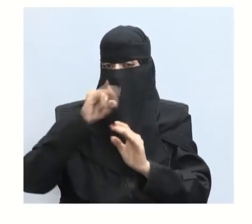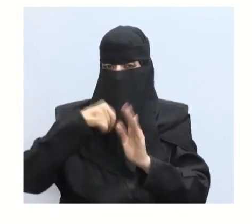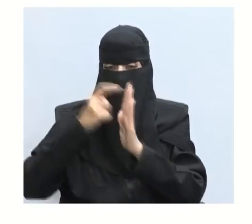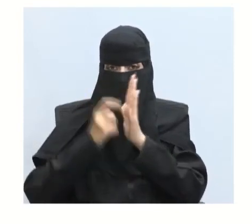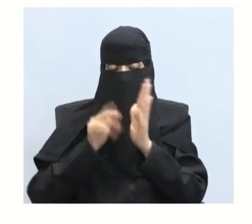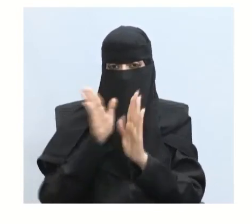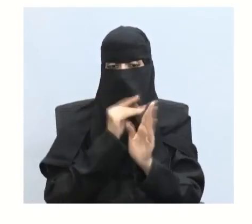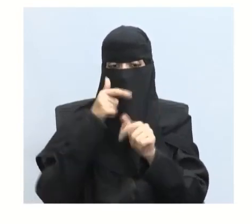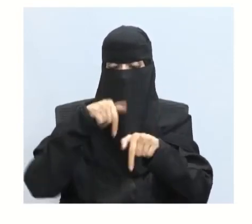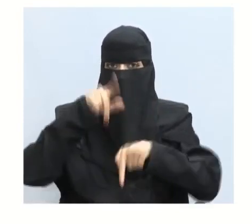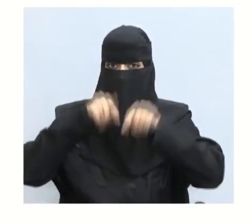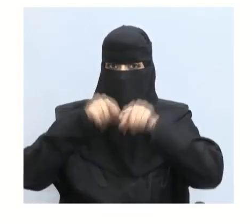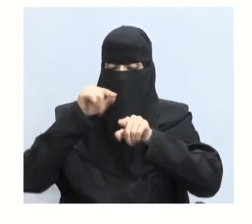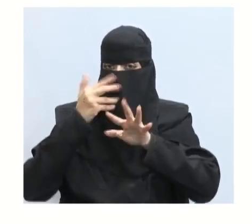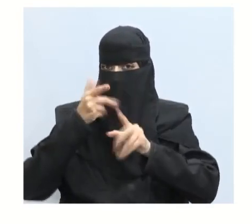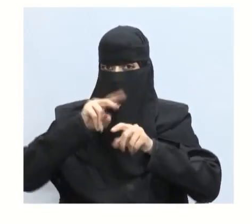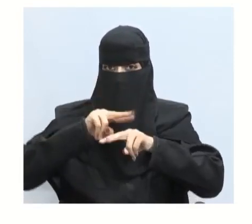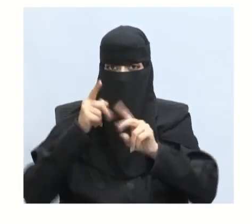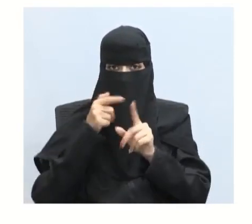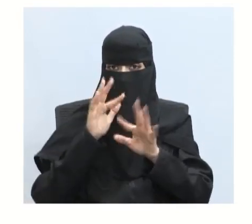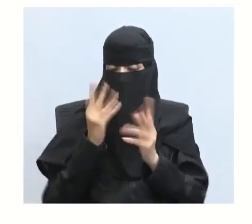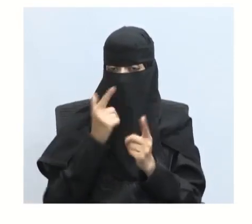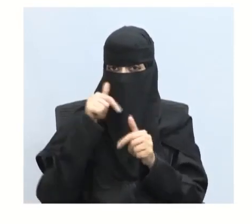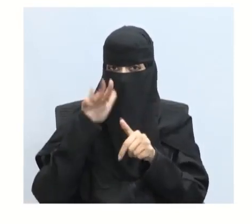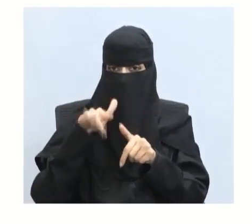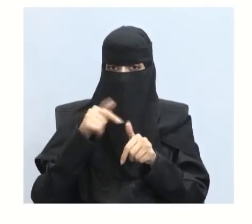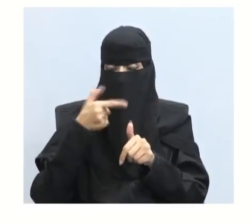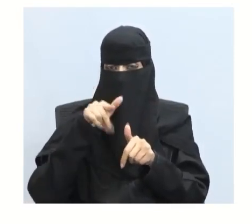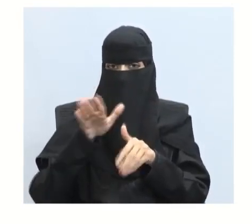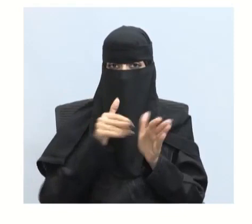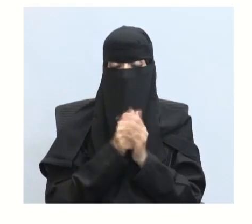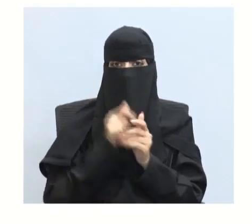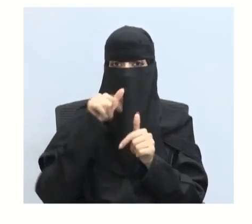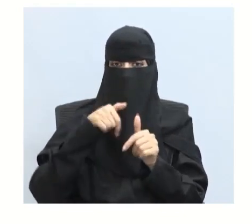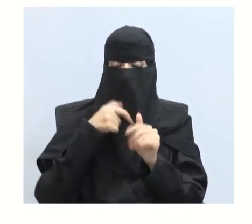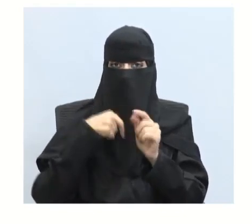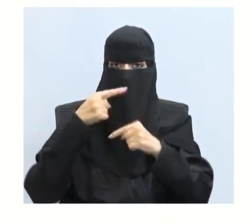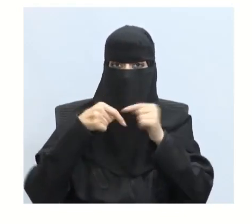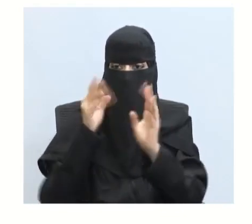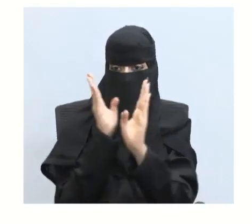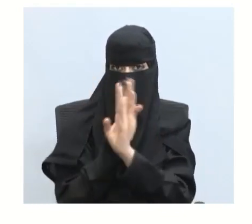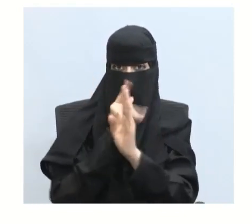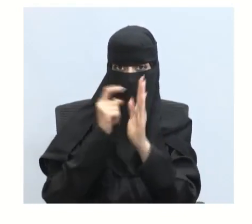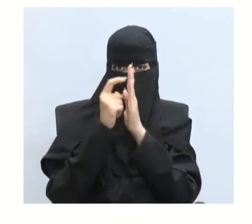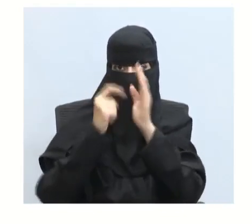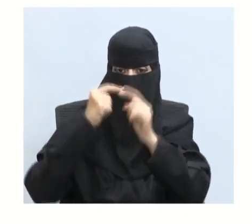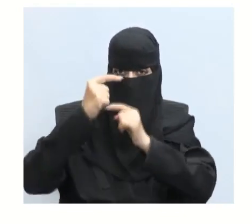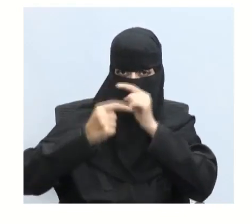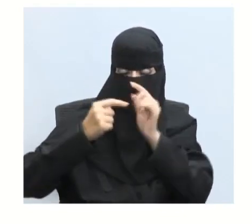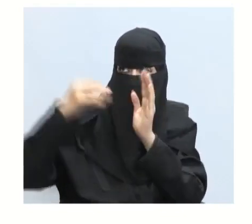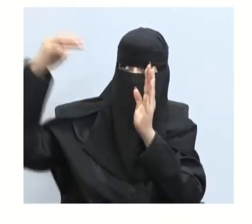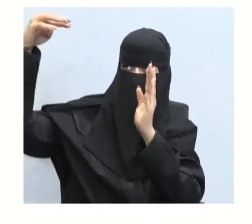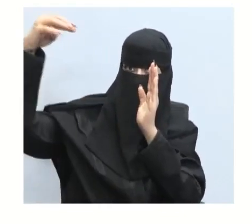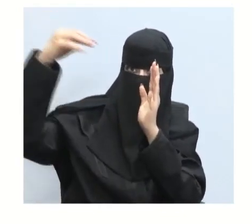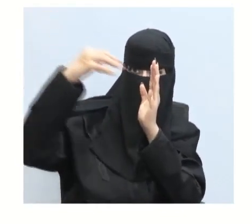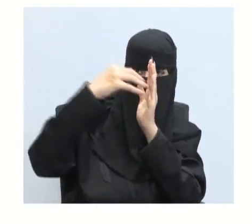منتظم ما الفرق بين نوعي الانعكاس نعم احسنت عزيزي الطالب في الانعكاس المنتظم تسقط الاشعه